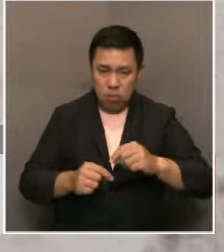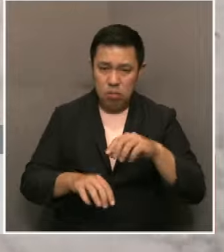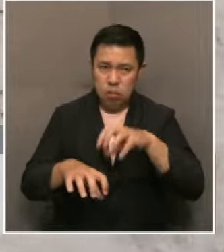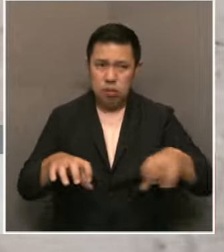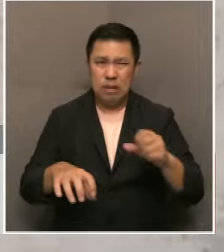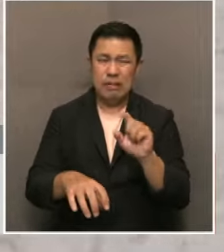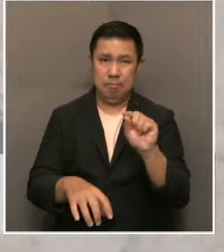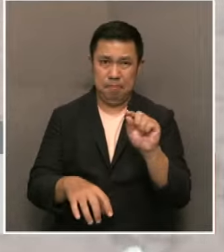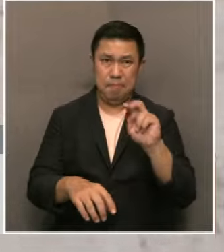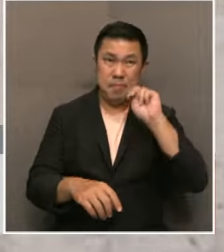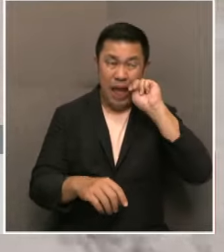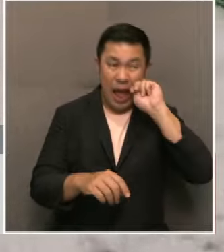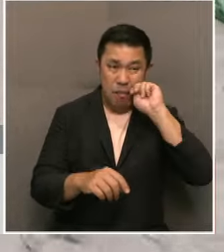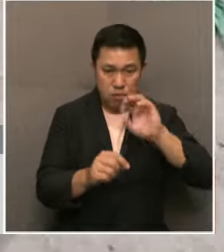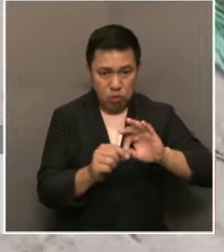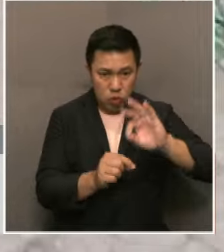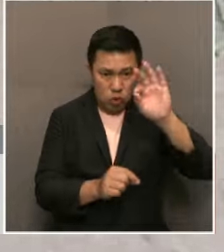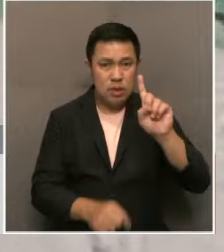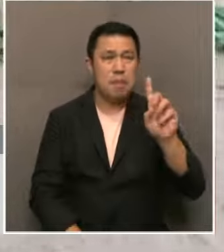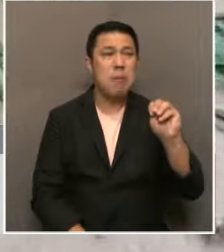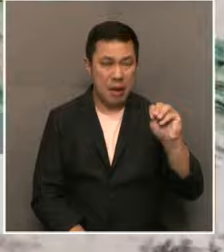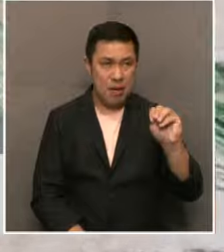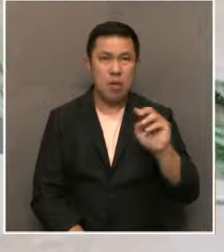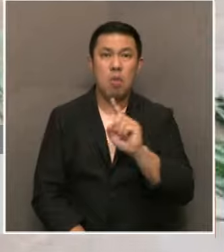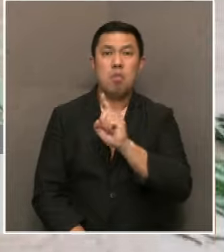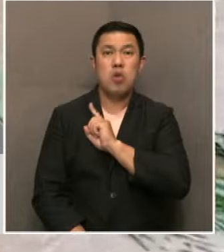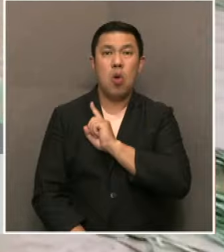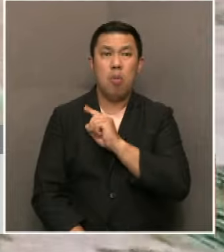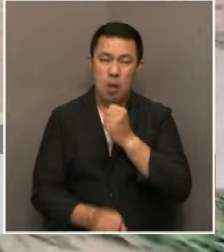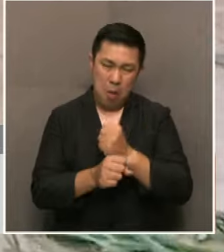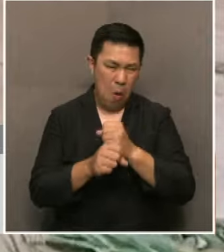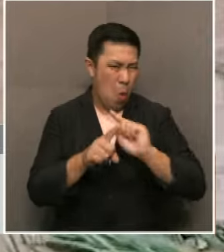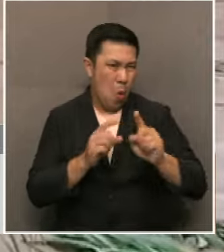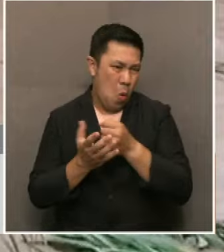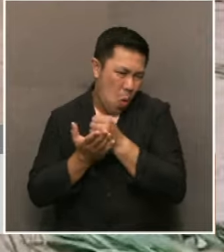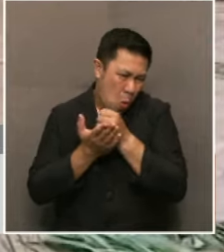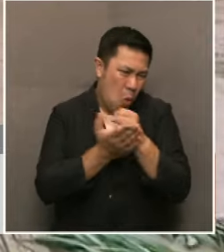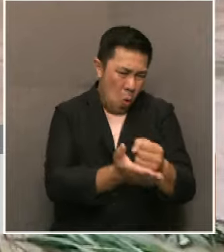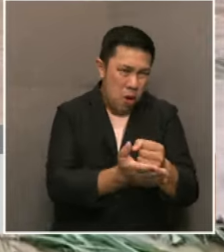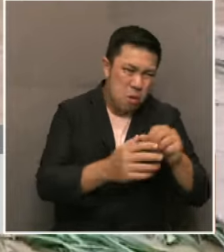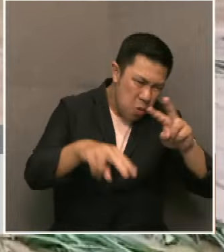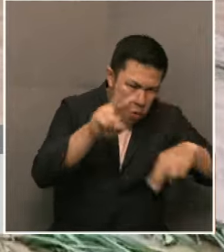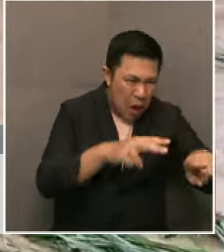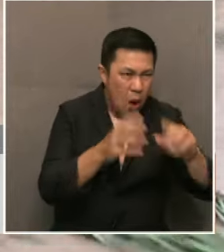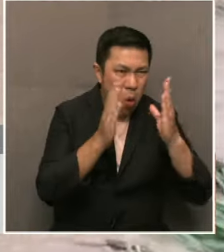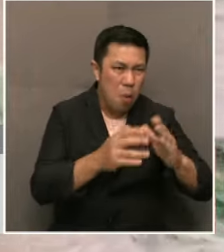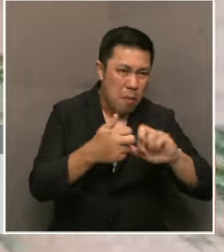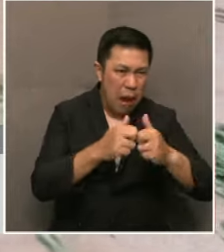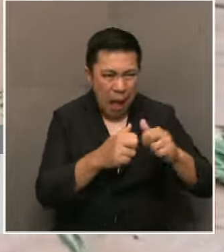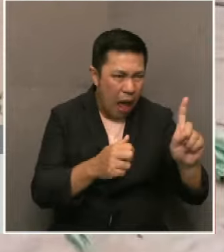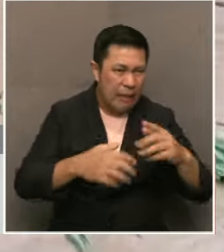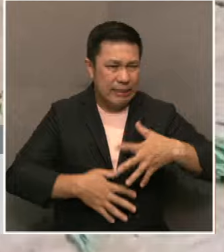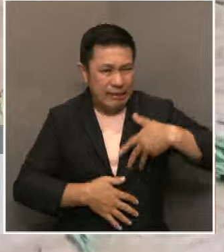สูงกว่า1เมตรเจ้าหน้าที่ฝ่ายปกครองหน่วยงานที่เกี่ยวข้องต้องเร่งระดมกำลังออกช่วยเหลือผู้ประสบภัยในพื้นที่แ